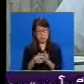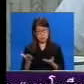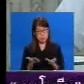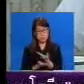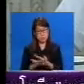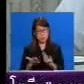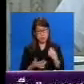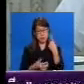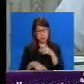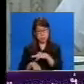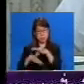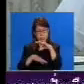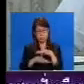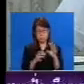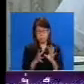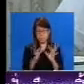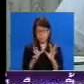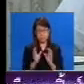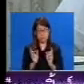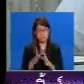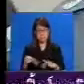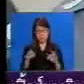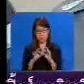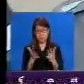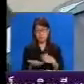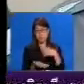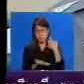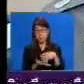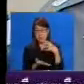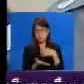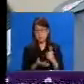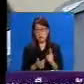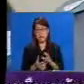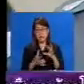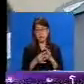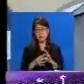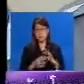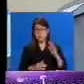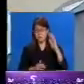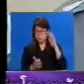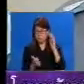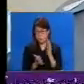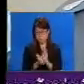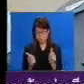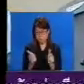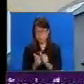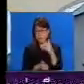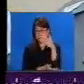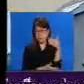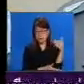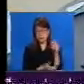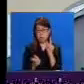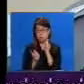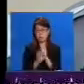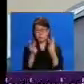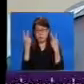ใครจะอยู่ในตำแหน่งไหนเพราะไม่ใช่เรื่องหลักทั้งนี้มีรายงานพลตำรวจโทอัศวินขวัญเมืองผู้ช่วยผู้บัญชาการตำรวจแห่งชาติได้เข้าพ